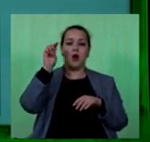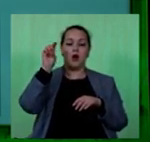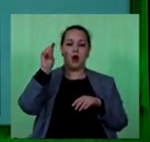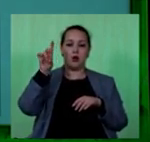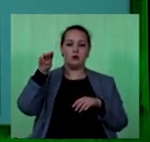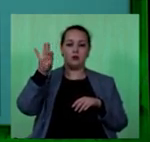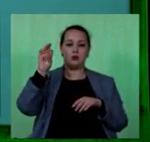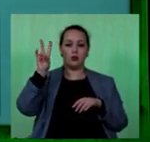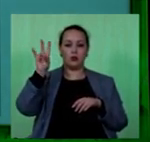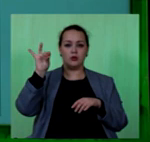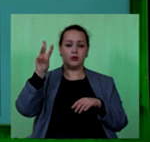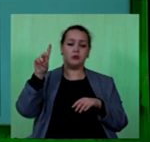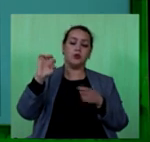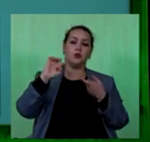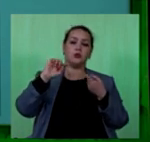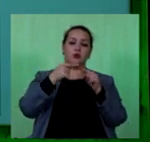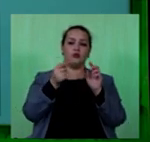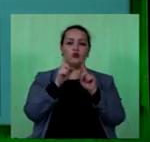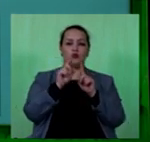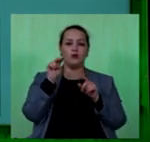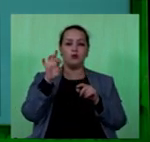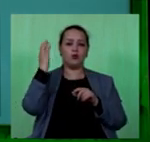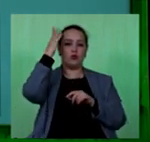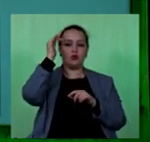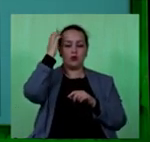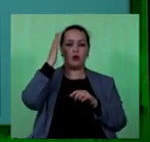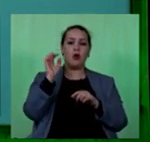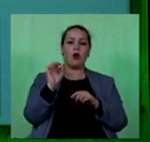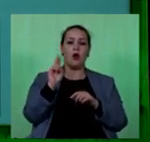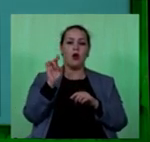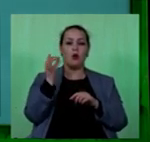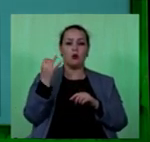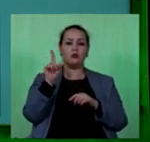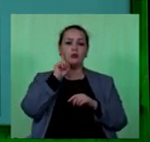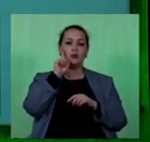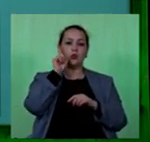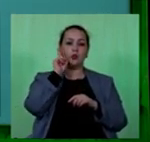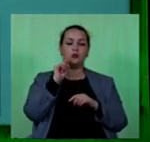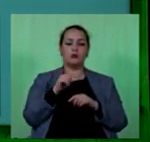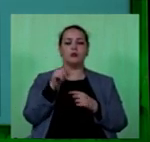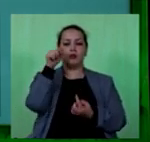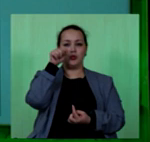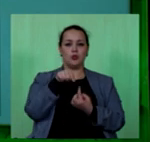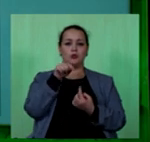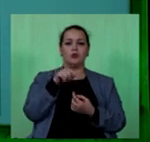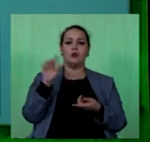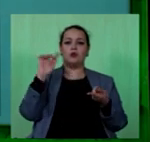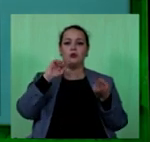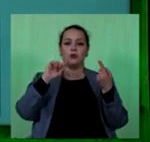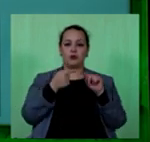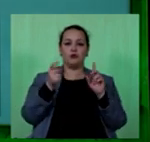противоположные по значению и так какой молодой подбираем к нему антоним